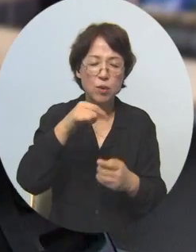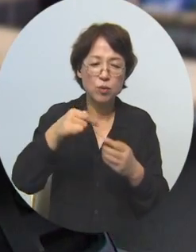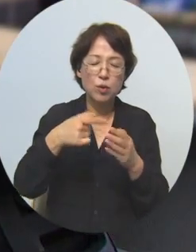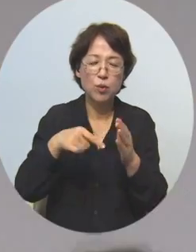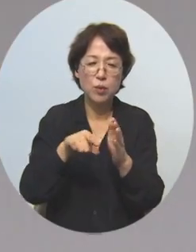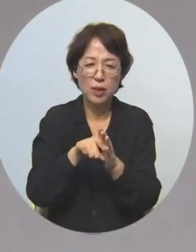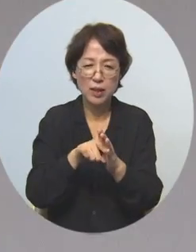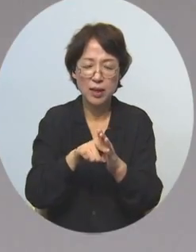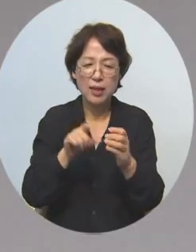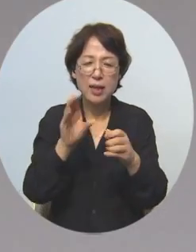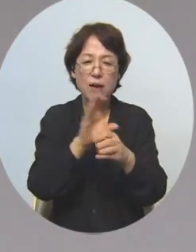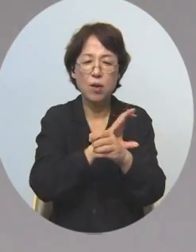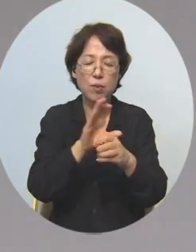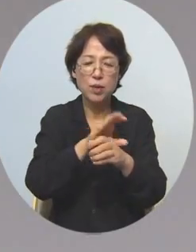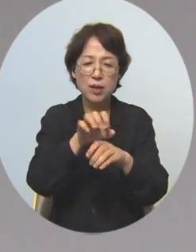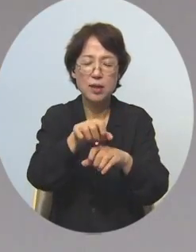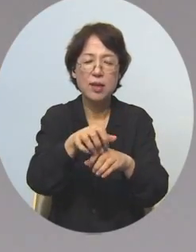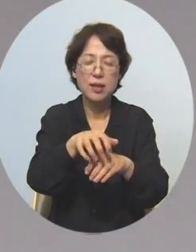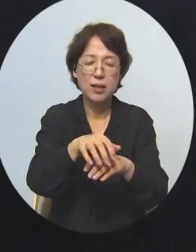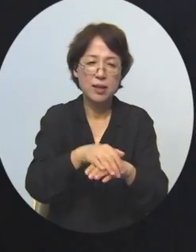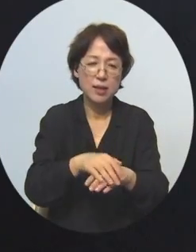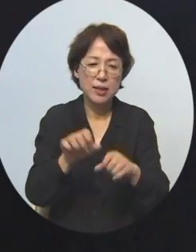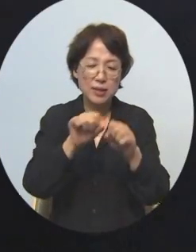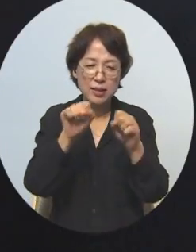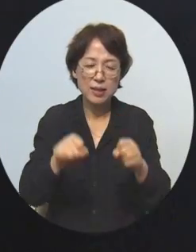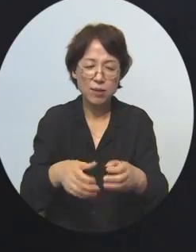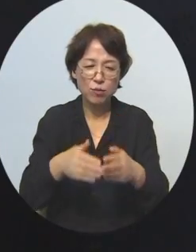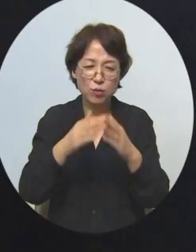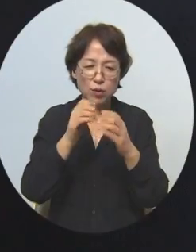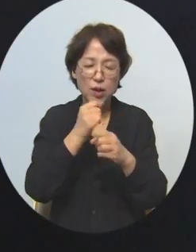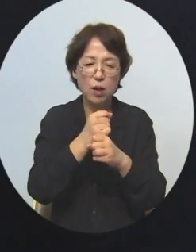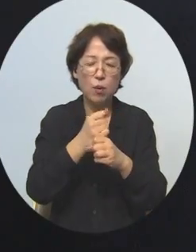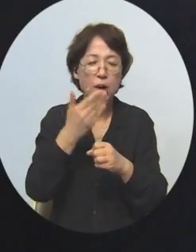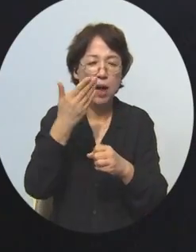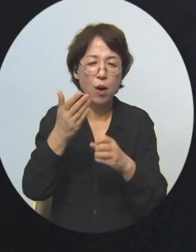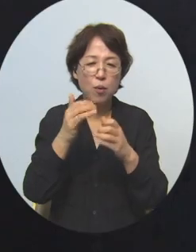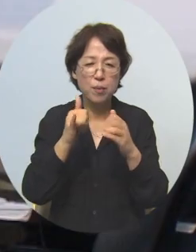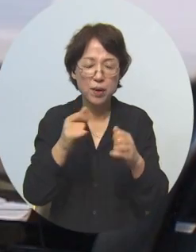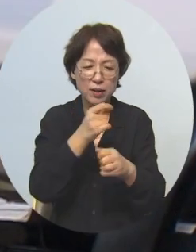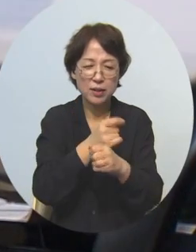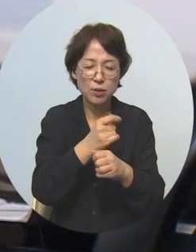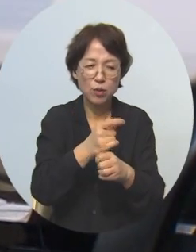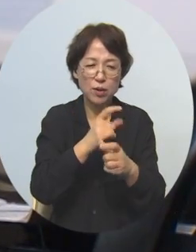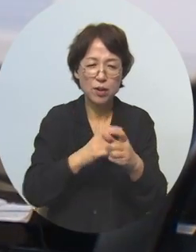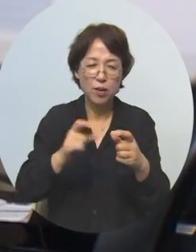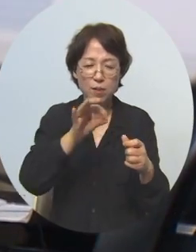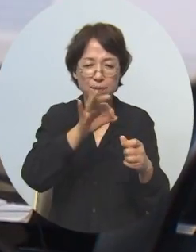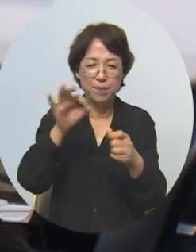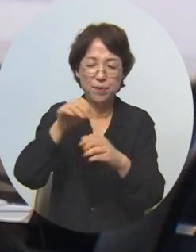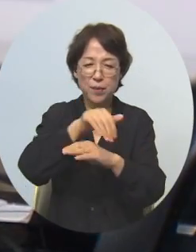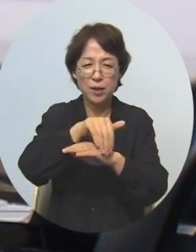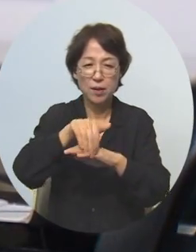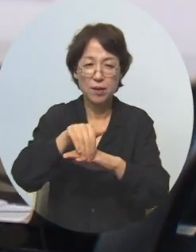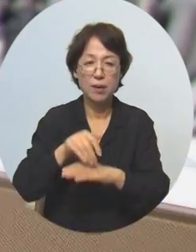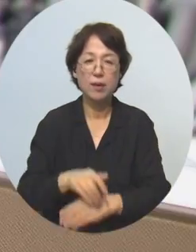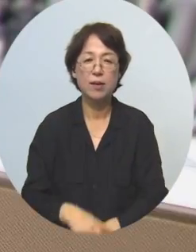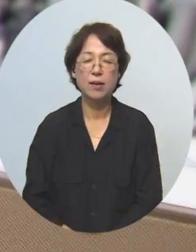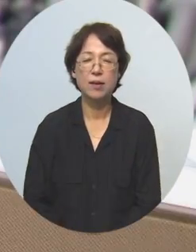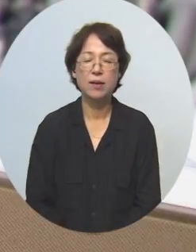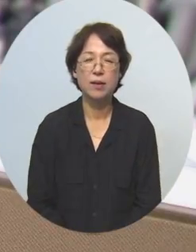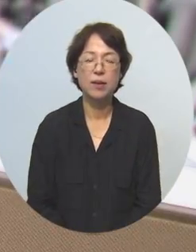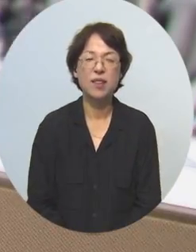전산 시스템 구축을 추진하고 총 아홉명의 양육비 이행 관리원 직원을 충원할 계획입니다 KTV